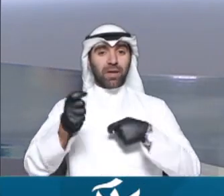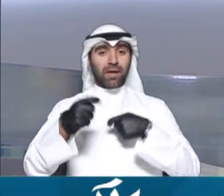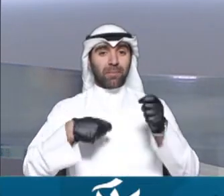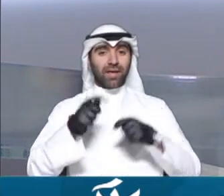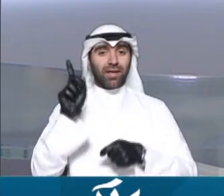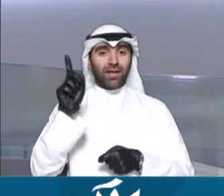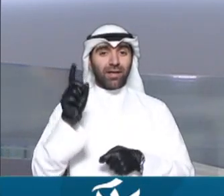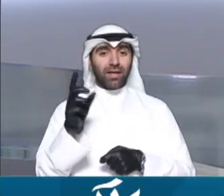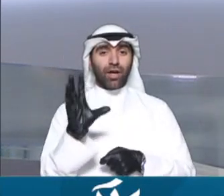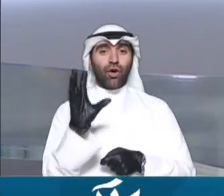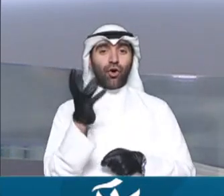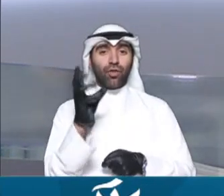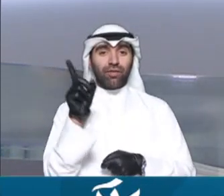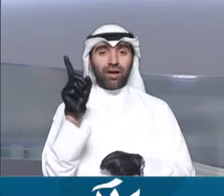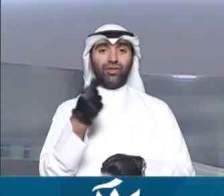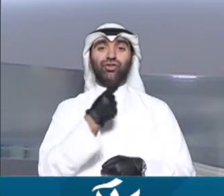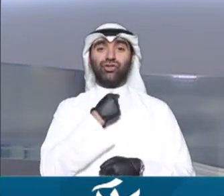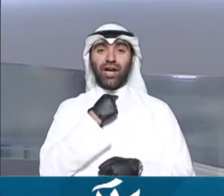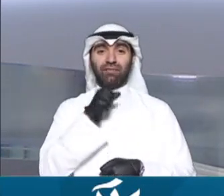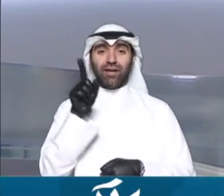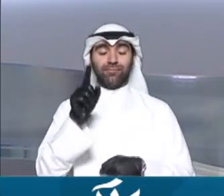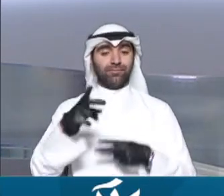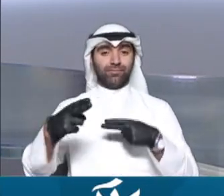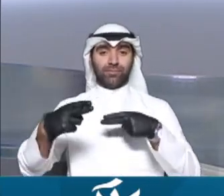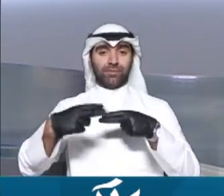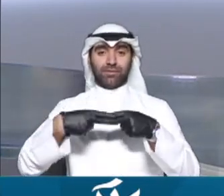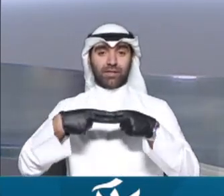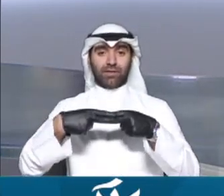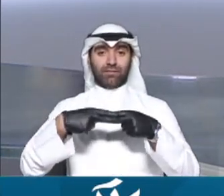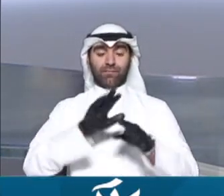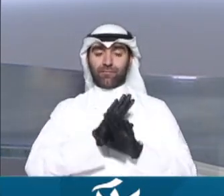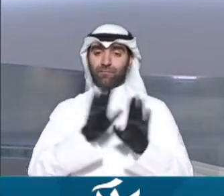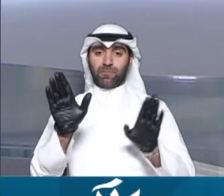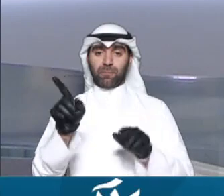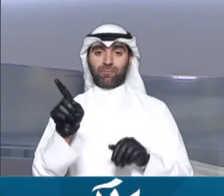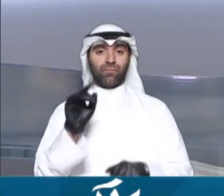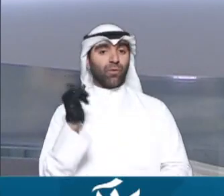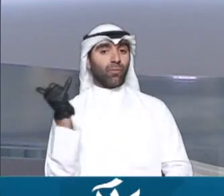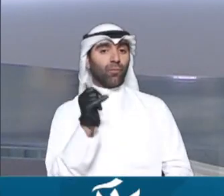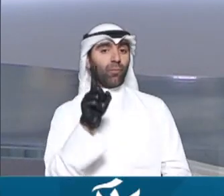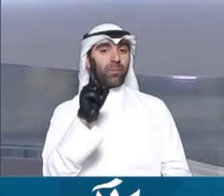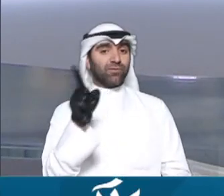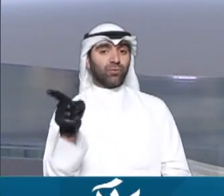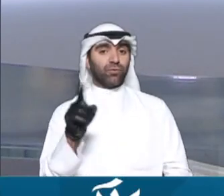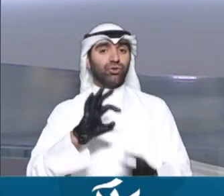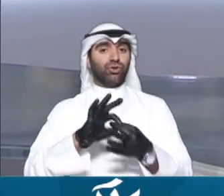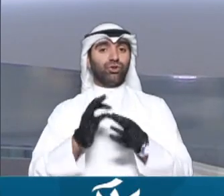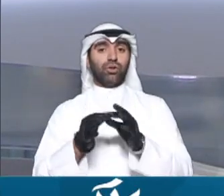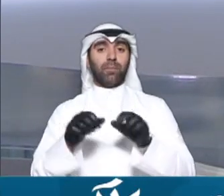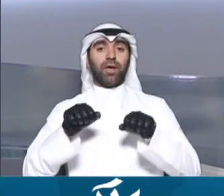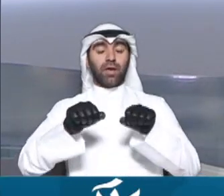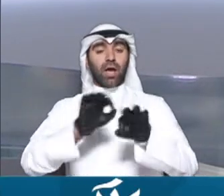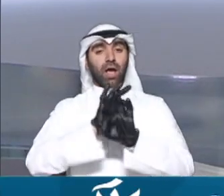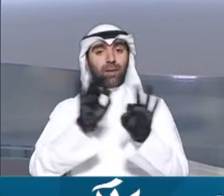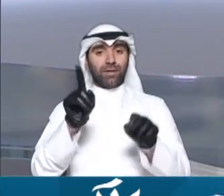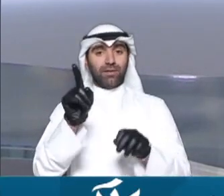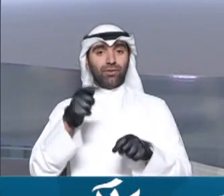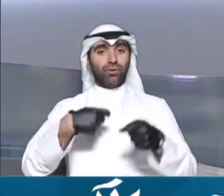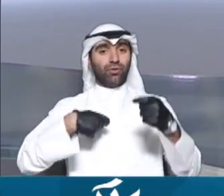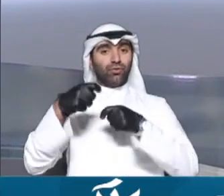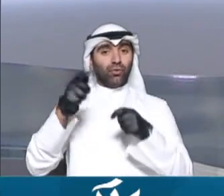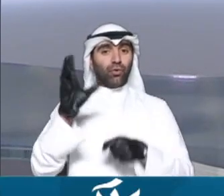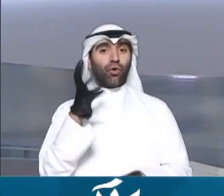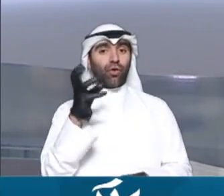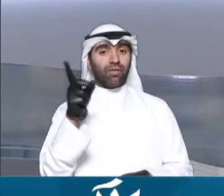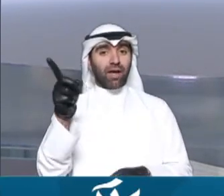سوق الفرضة على الجمعيات التعاونية والأسواق الموازية فقط لتفادي ازدحام الجمهور. أوضحت أيضا